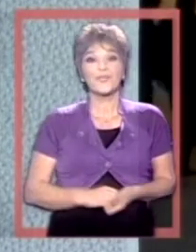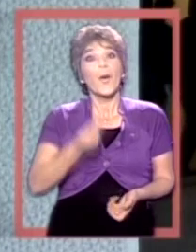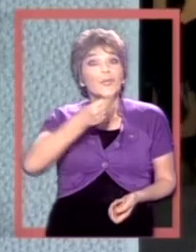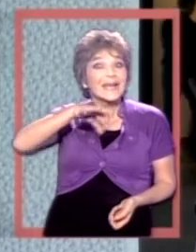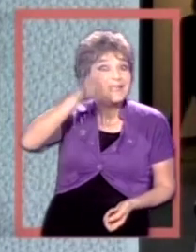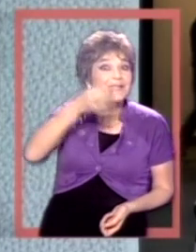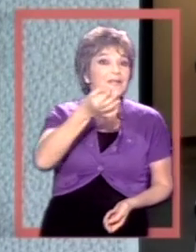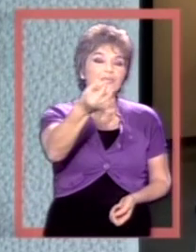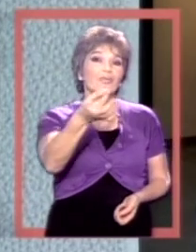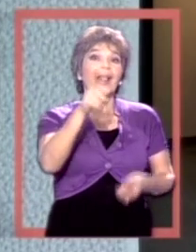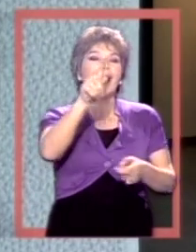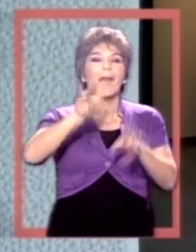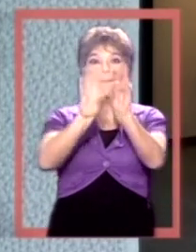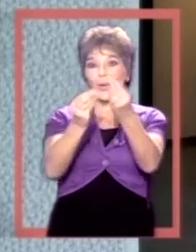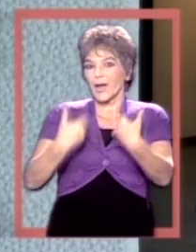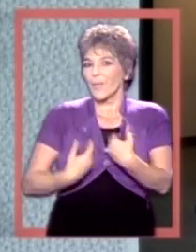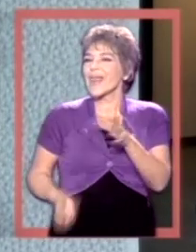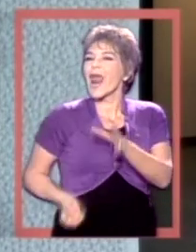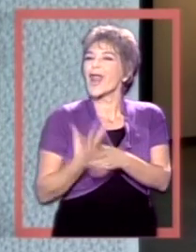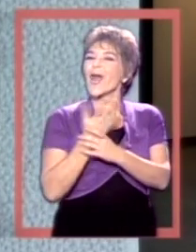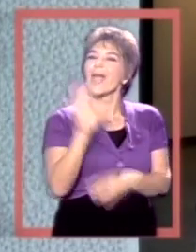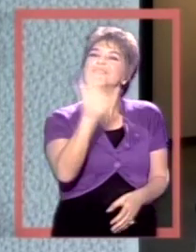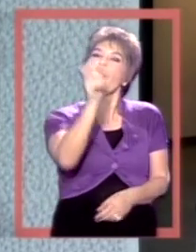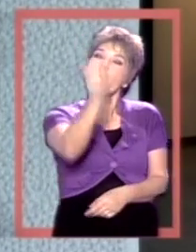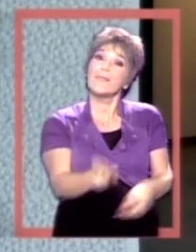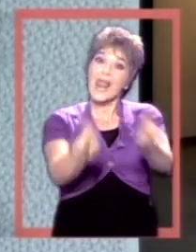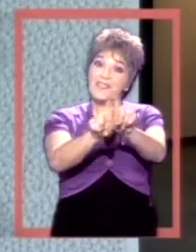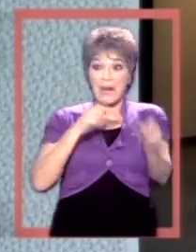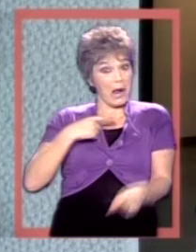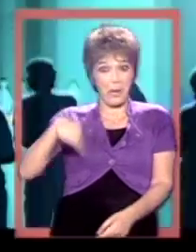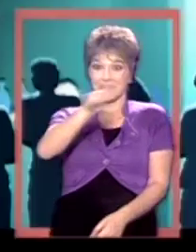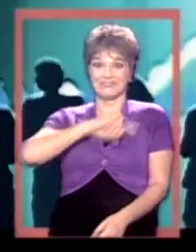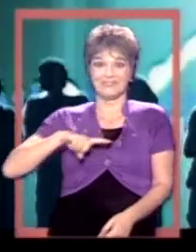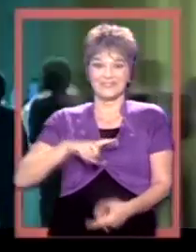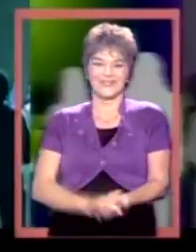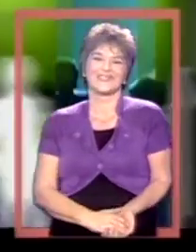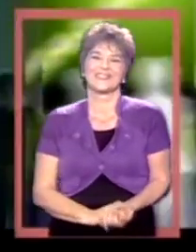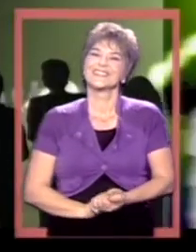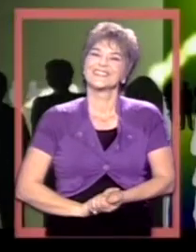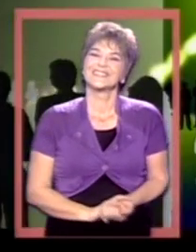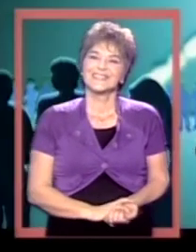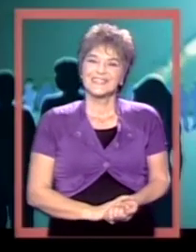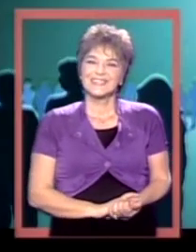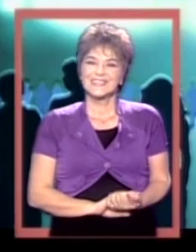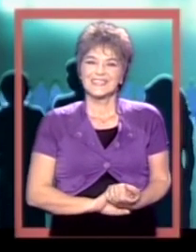Bun găsit, vă spun din nou, Dana Rusu și Laura Ioana, la o nouă ediție a emisiunii Oameni ca noi.